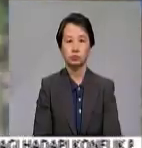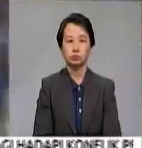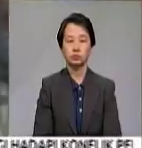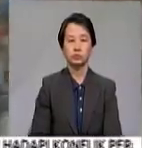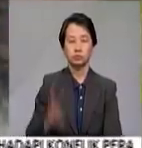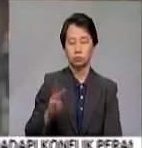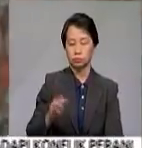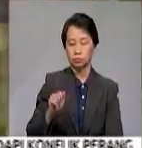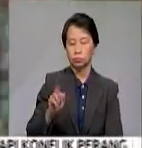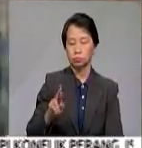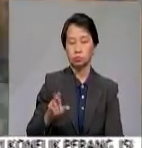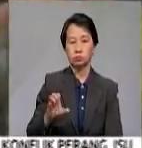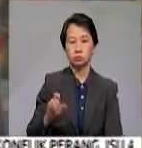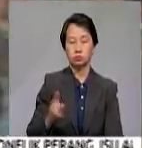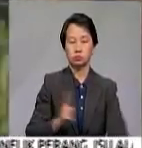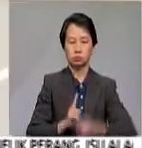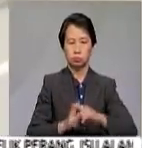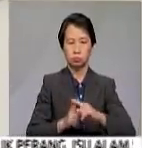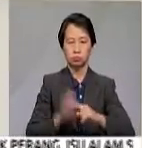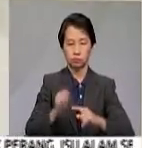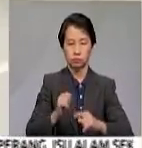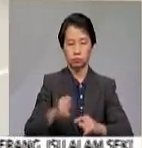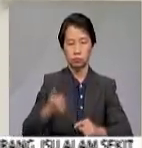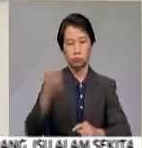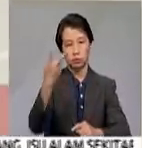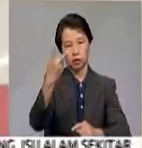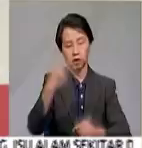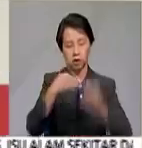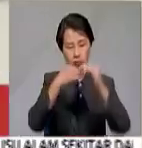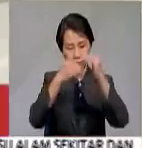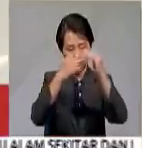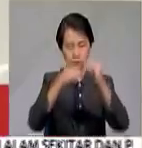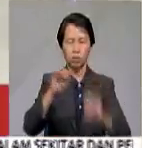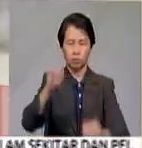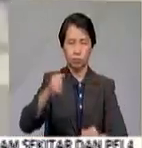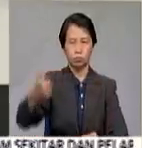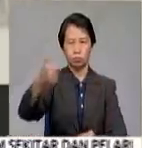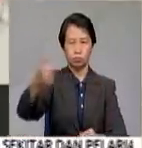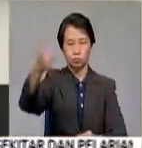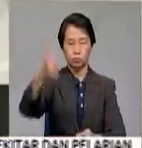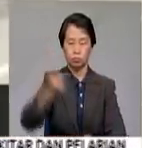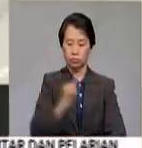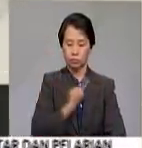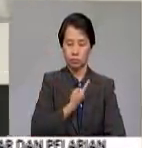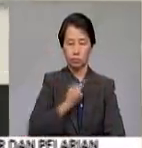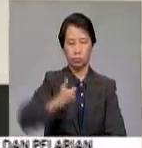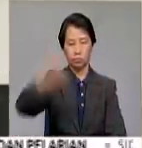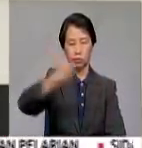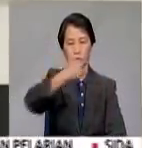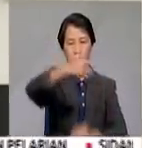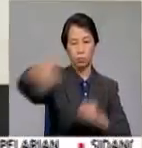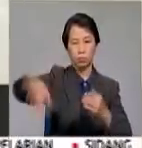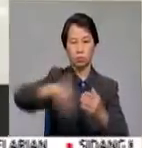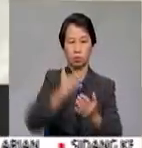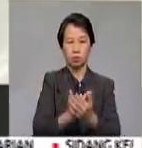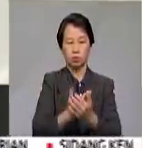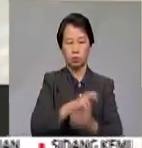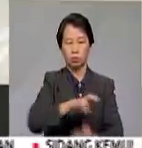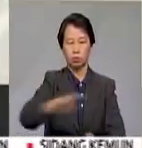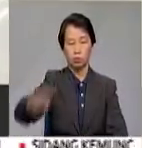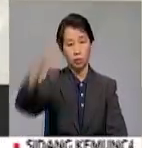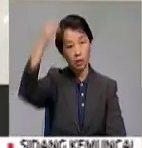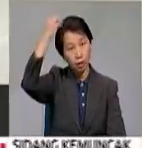Marcus yang ditemui optimis mampu mengungguli baki 2 lagi peringkat perlumbaan untuk meletakkan dirinya sebagai juara keseluruhan siri